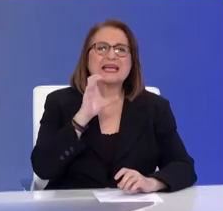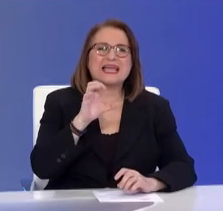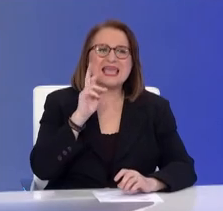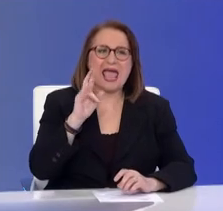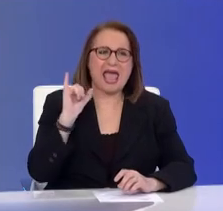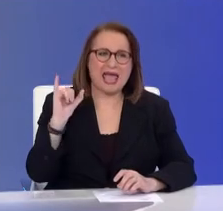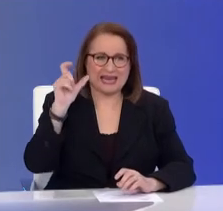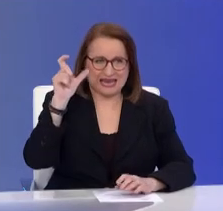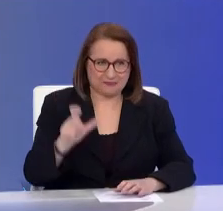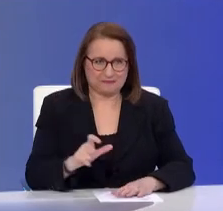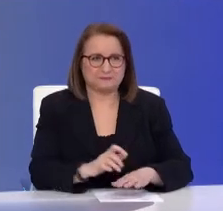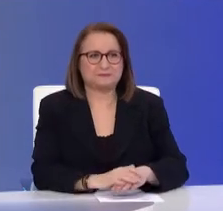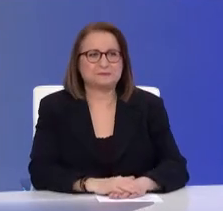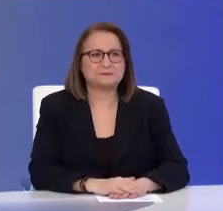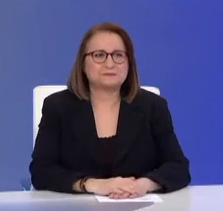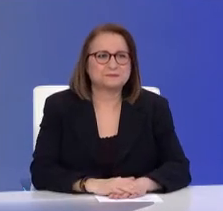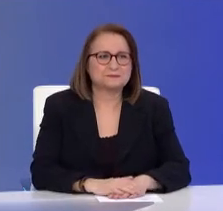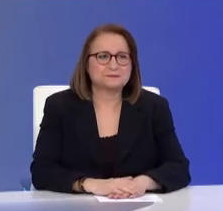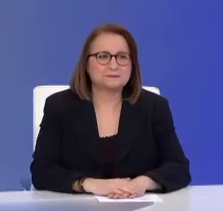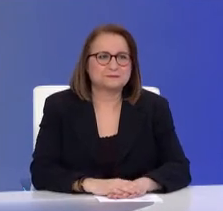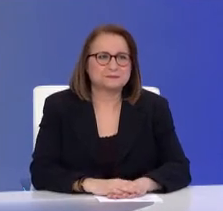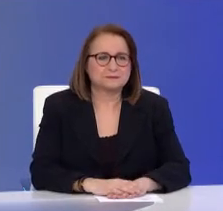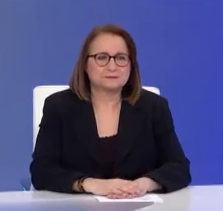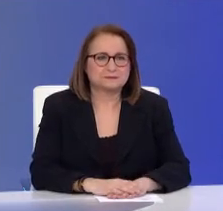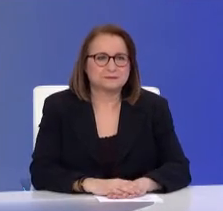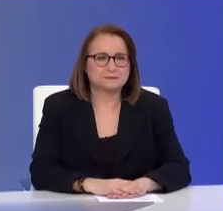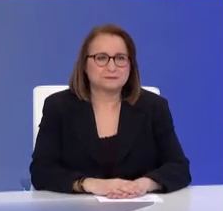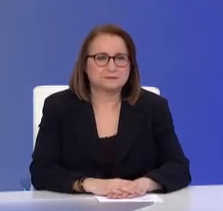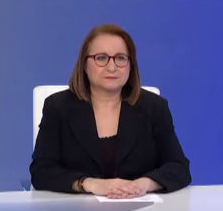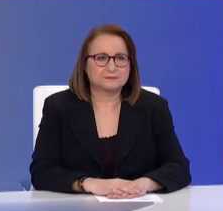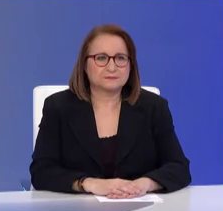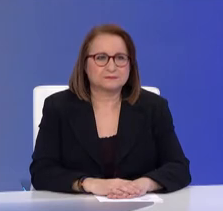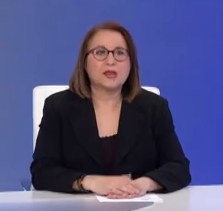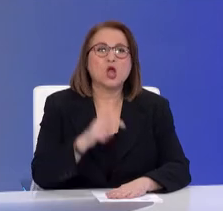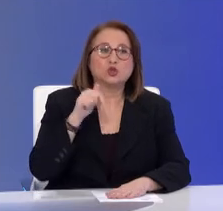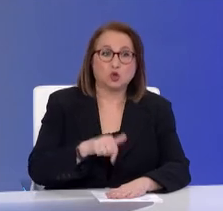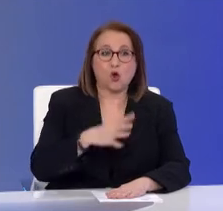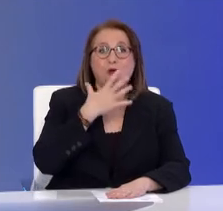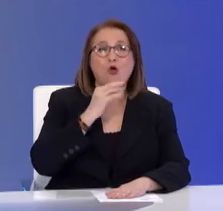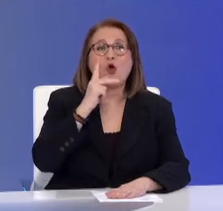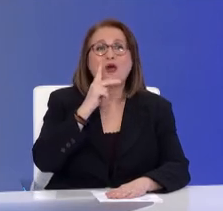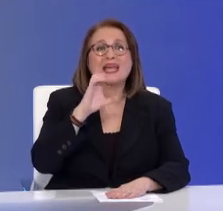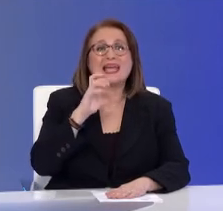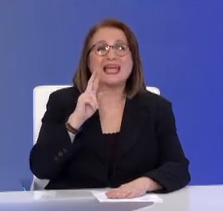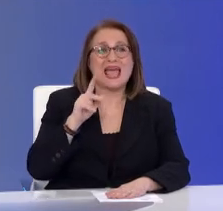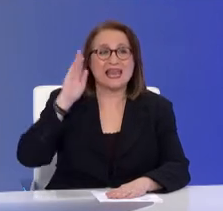πρέσβη των Ηνωμένων Πολιτειών, κύριο Τζέφρι Πάιατ.